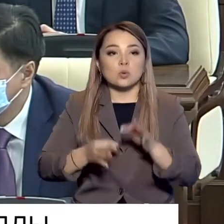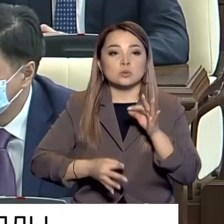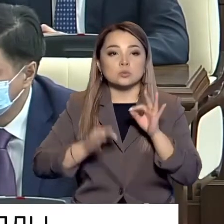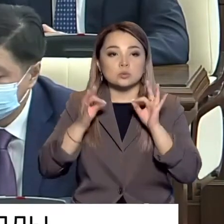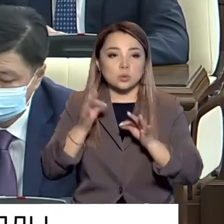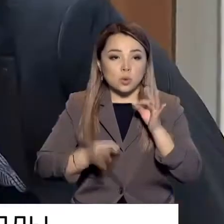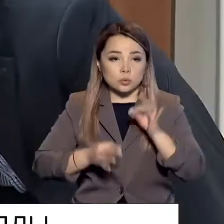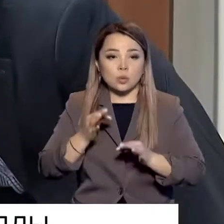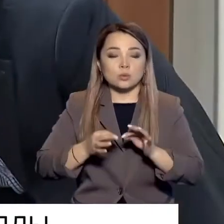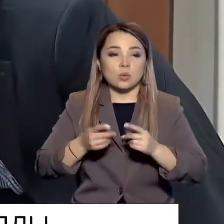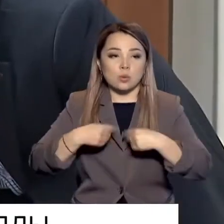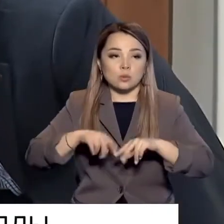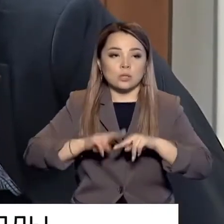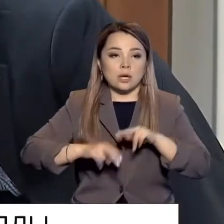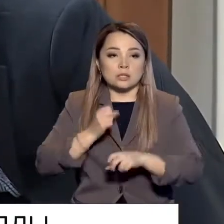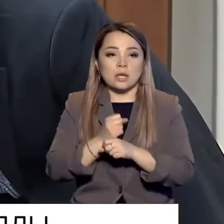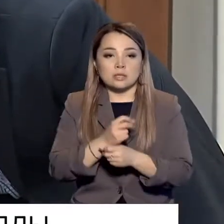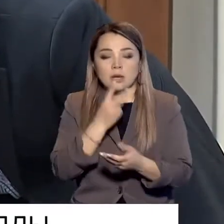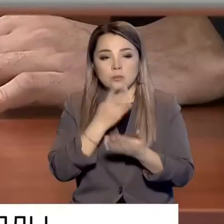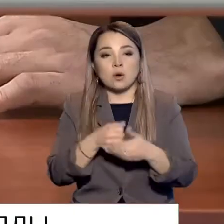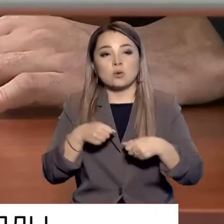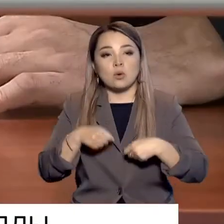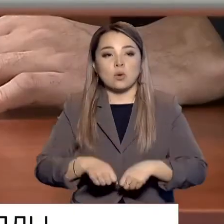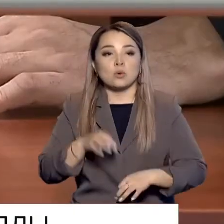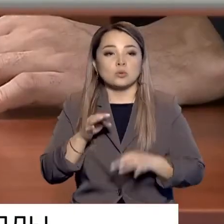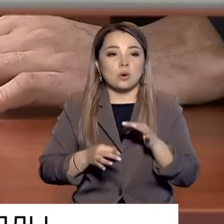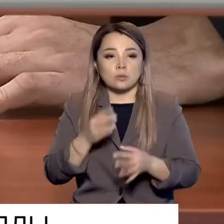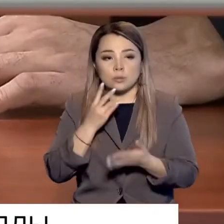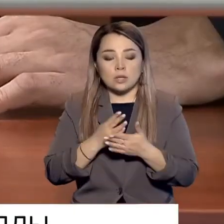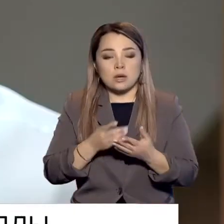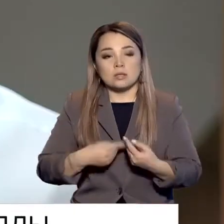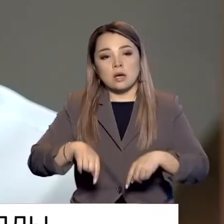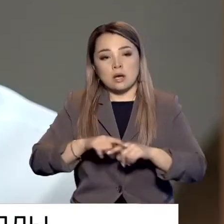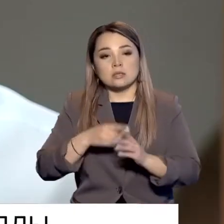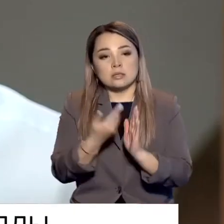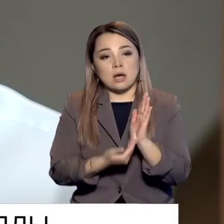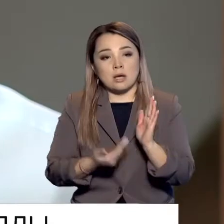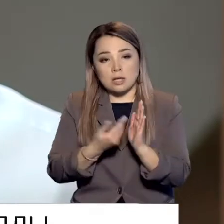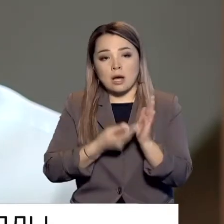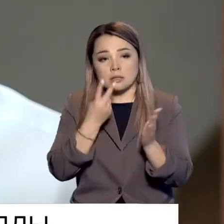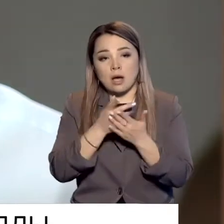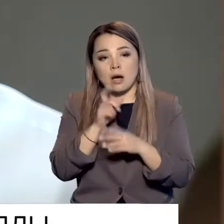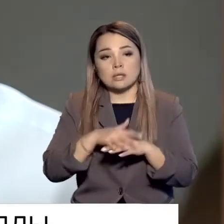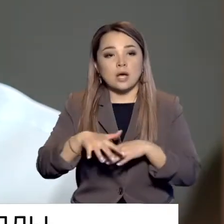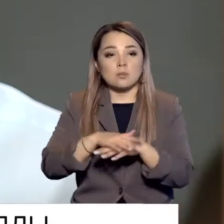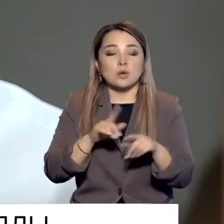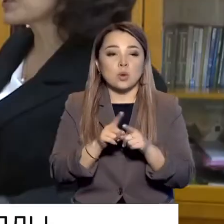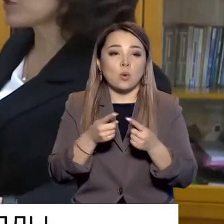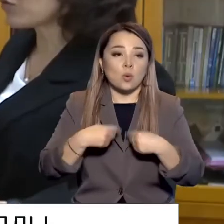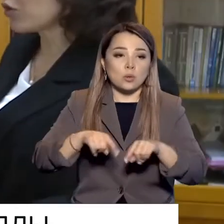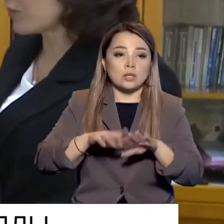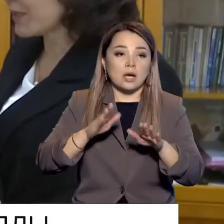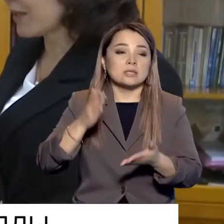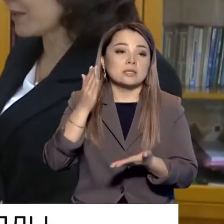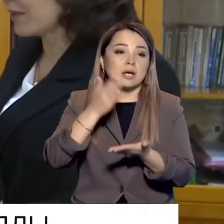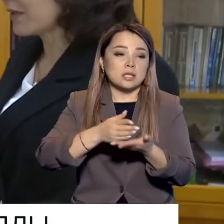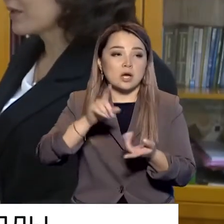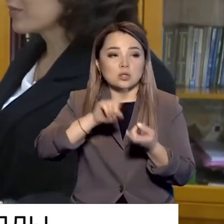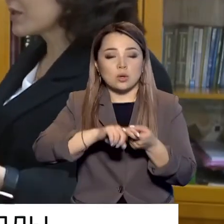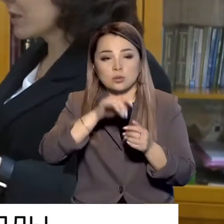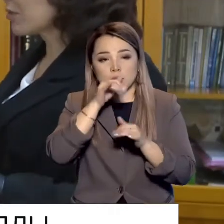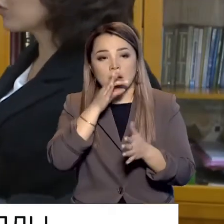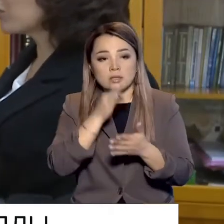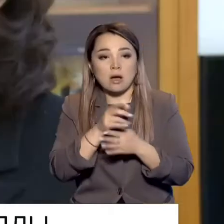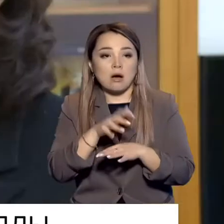kurudu ısınamın. Qazır türlü hukuktuk normalarda konstitusiyalık kenges tüsündüret. Bırak azamattar ol organga tikelei jügüne almaydı.